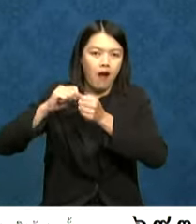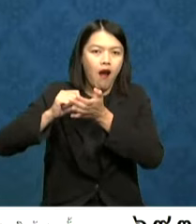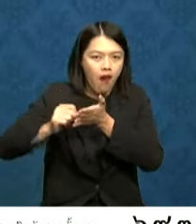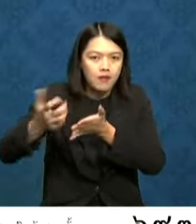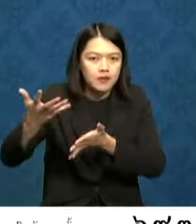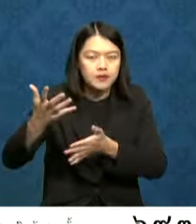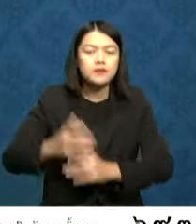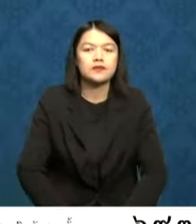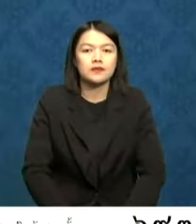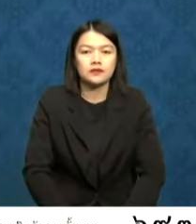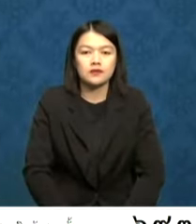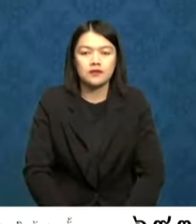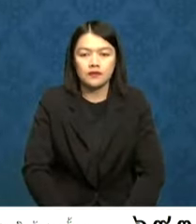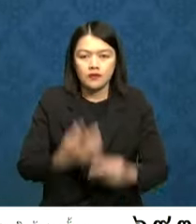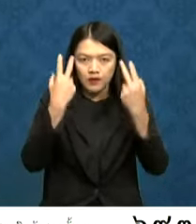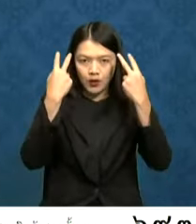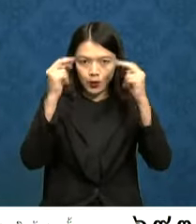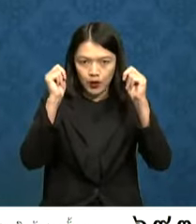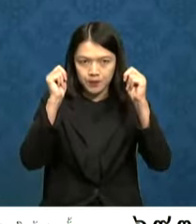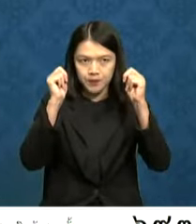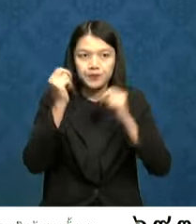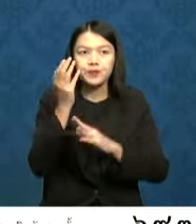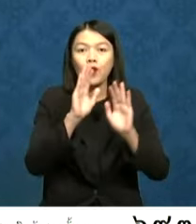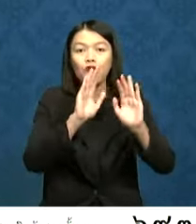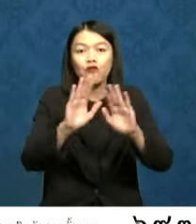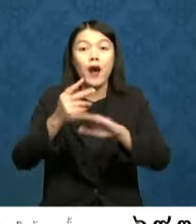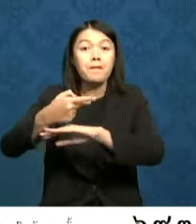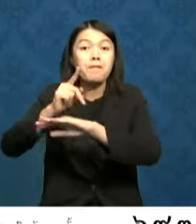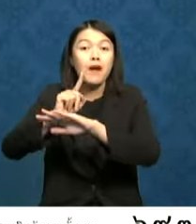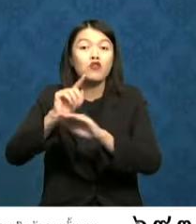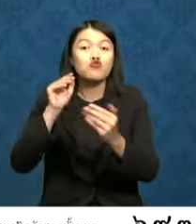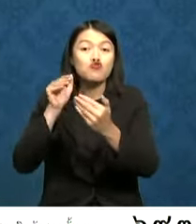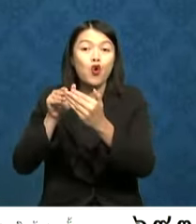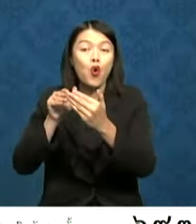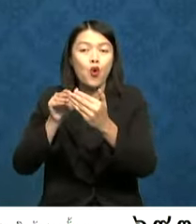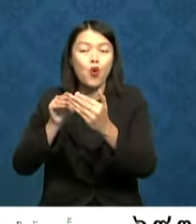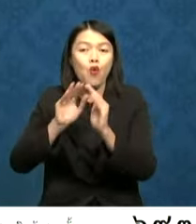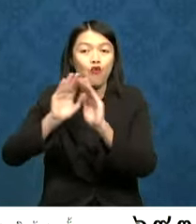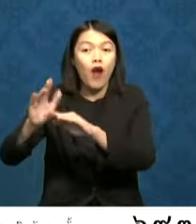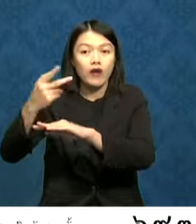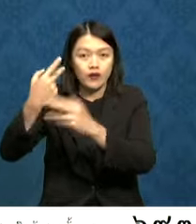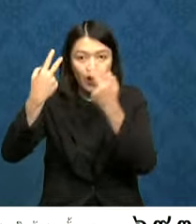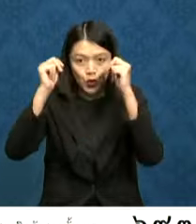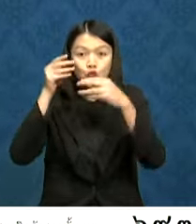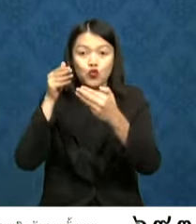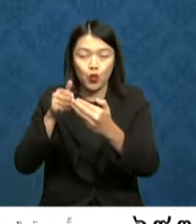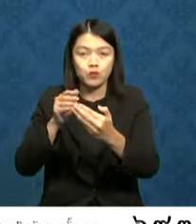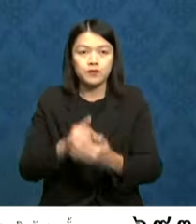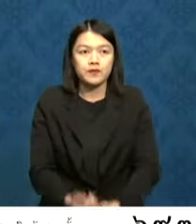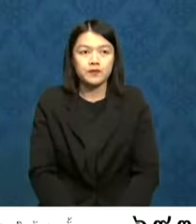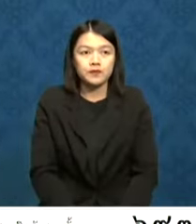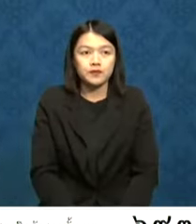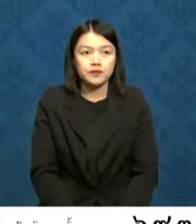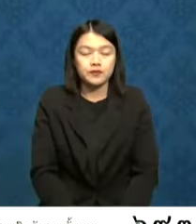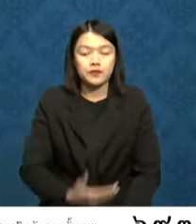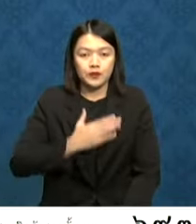ต่อท่านนายกรัฐมนตรีครับผมขออนุญาตฝากท่านประธานส่งตรงข้อความหลเหล่านี้ไปถึงท่านนายกโดยตรงในใน